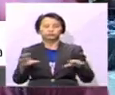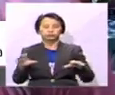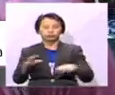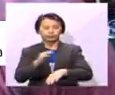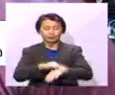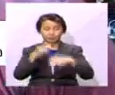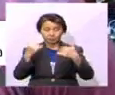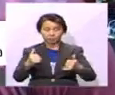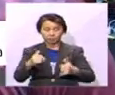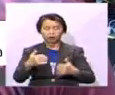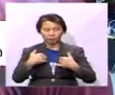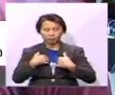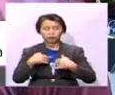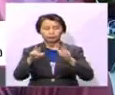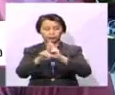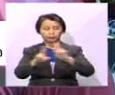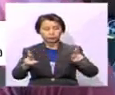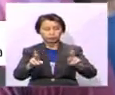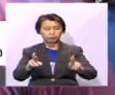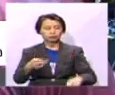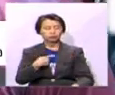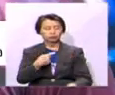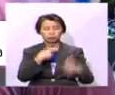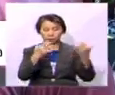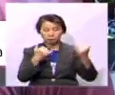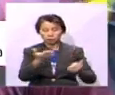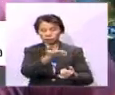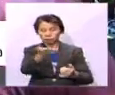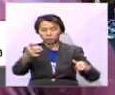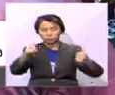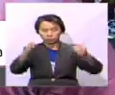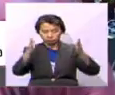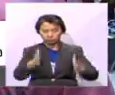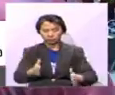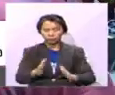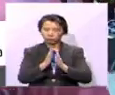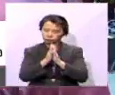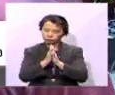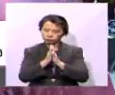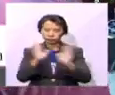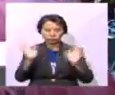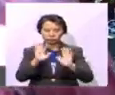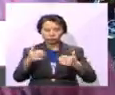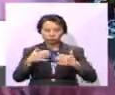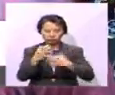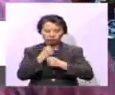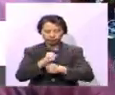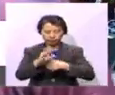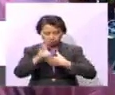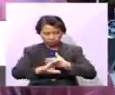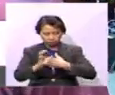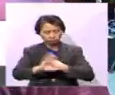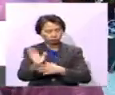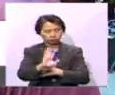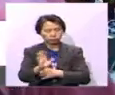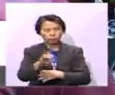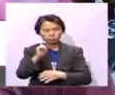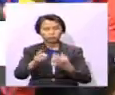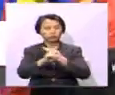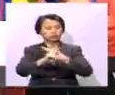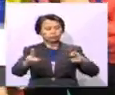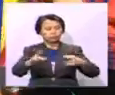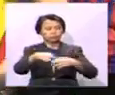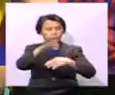preparation kan. So, kita harap pemain-pemain dapat mengelakkan daripada injury lah. So, supaya kita dapat prepare dengan lebih